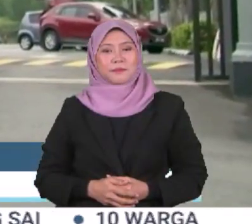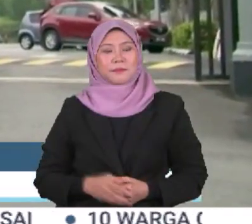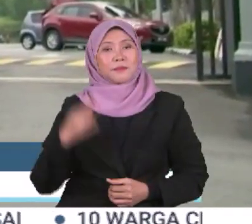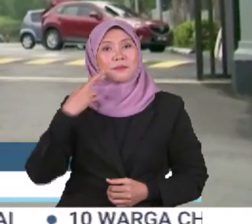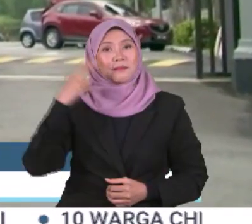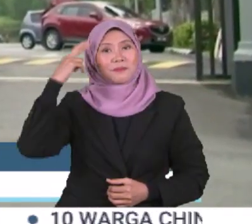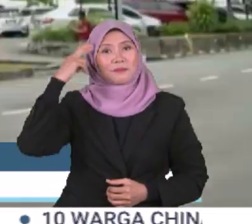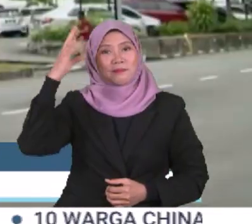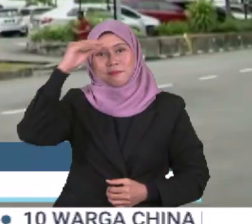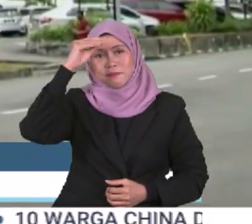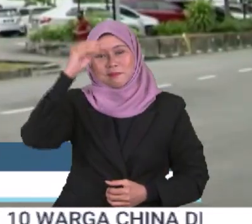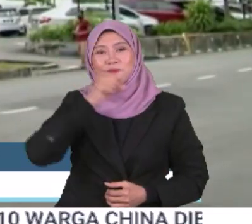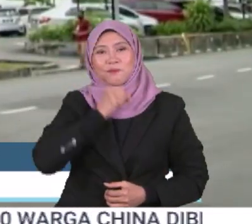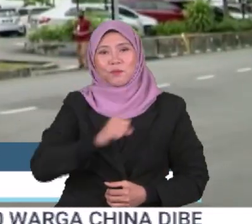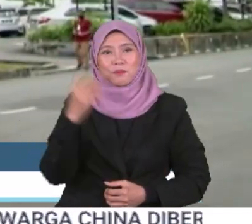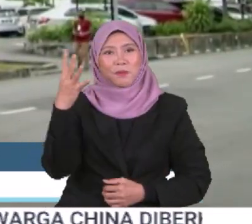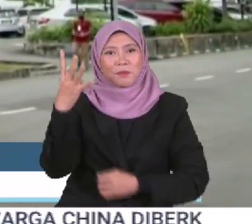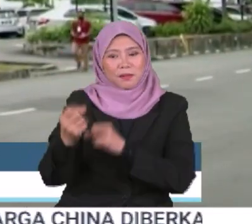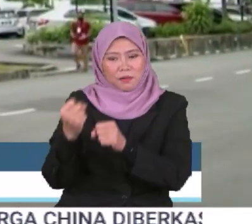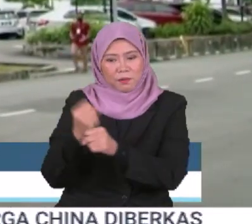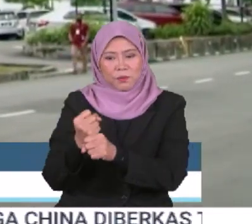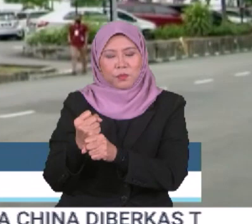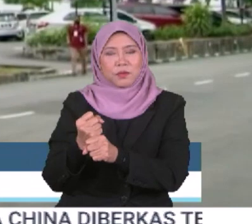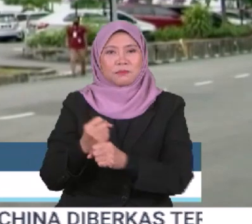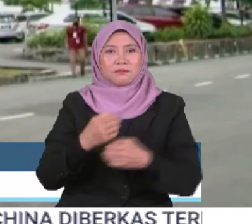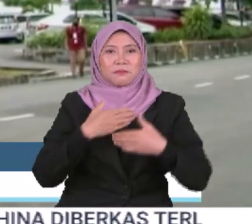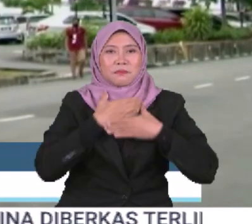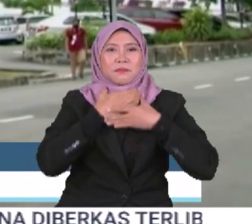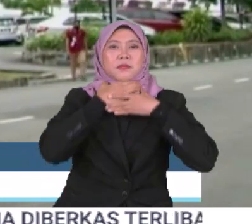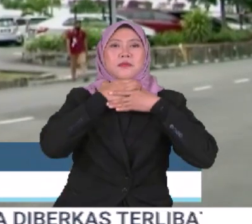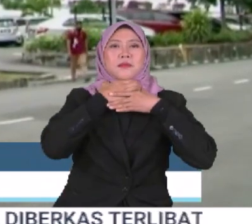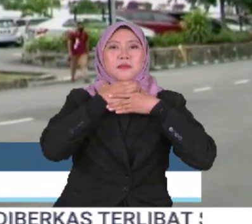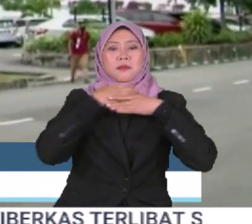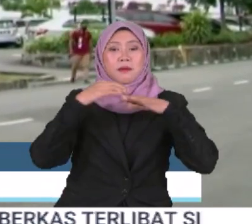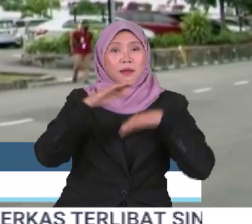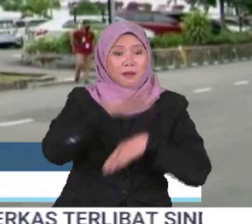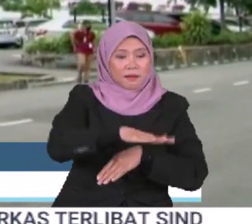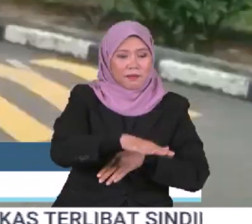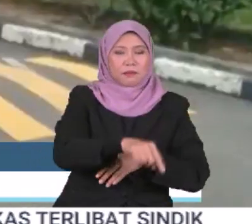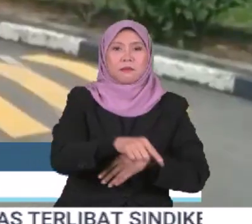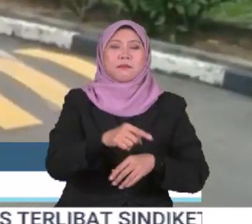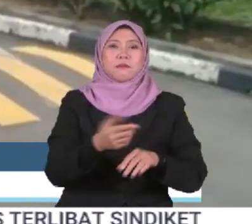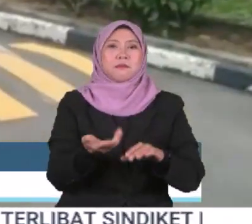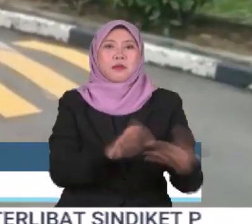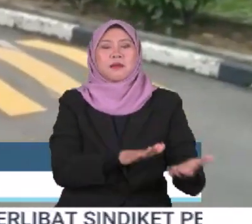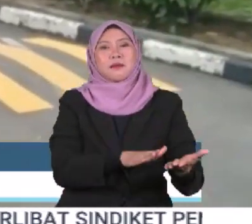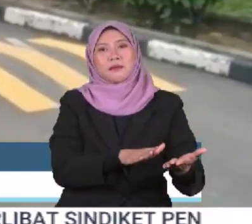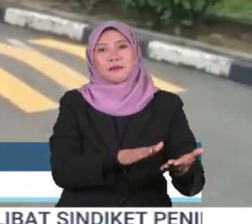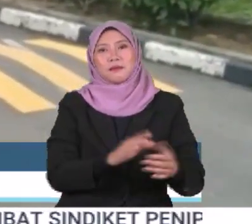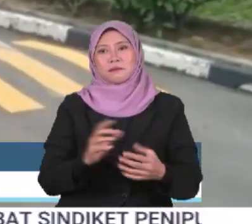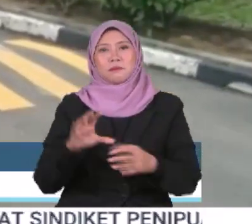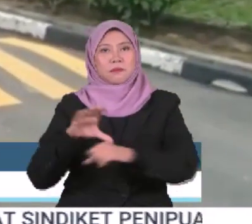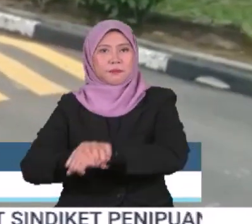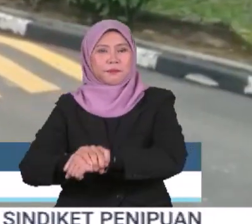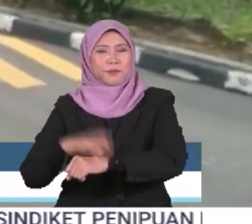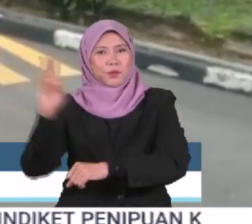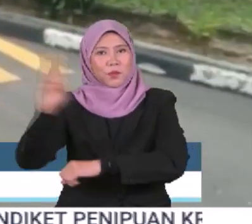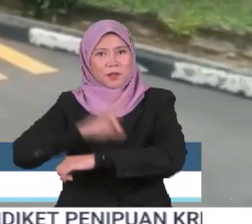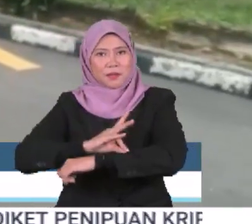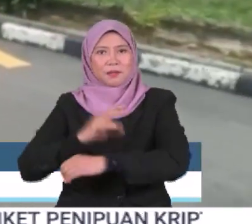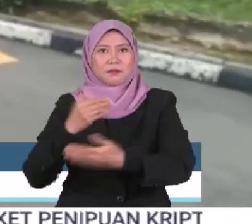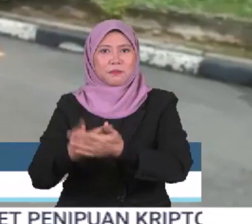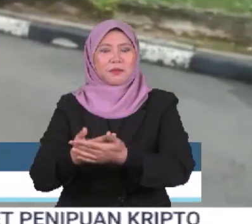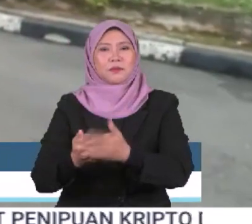remaja lelaki berusia 14 tahun yang disyaki mencekit adik hingga maut dieman selama tu hari hingga 12